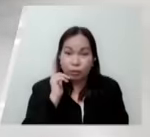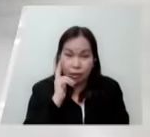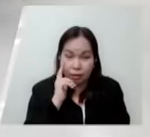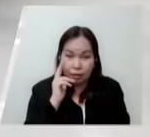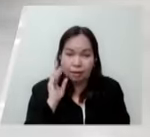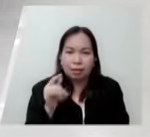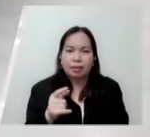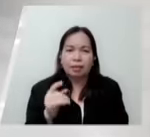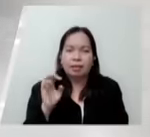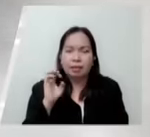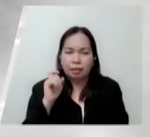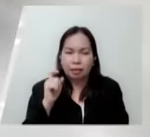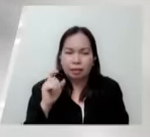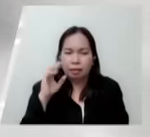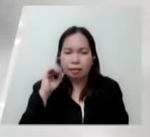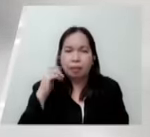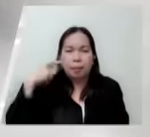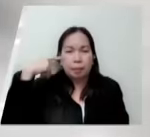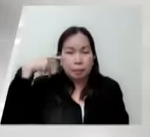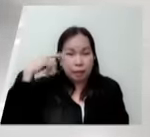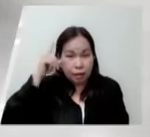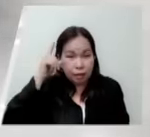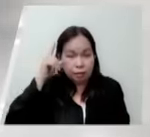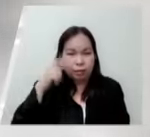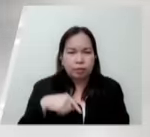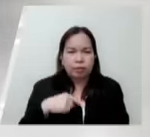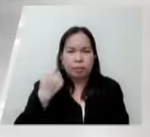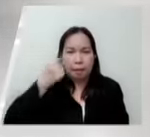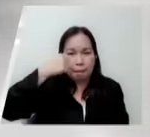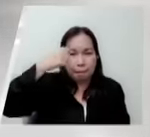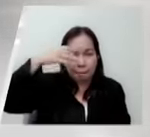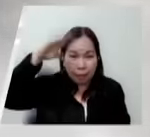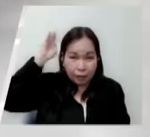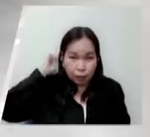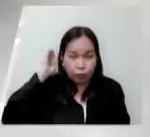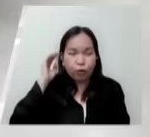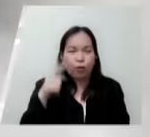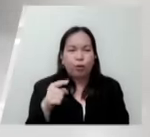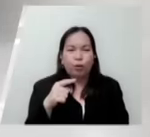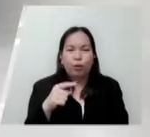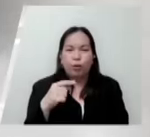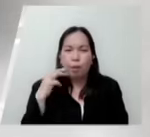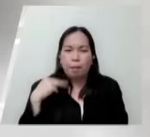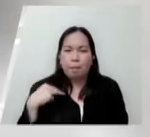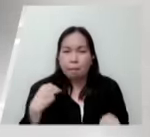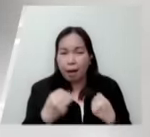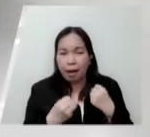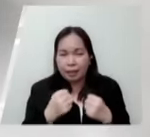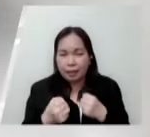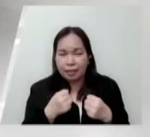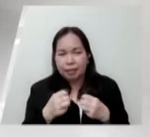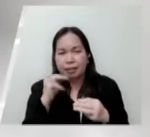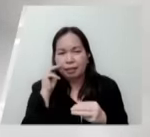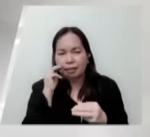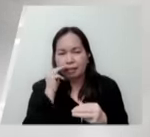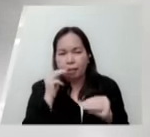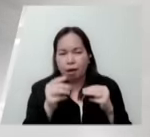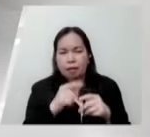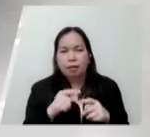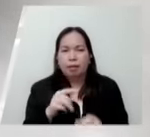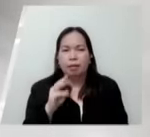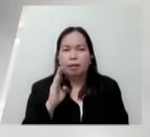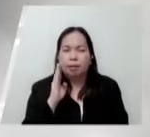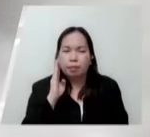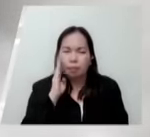Ping Lacson, Senador Bato de la Rosa, dating Senador Manny Pacquiao, Senador Bong Revilla, Senadora Amy